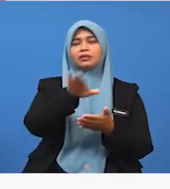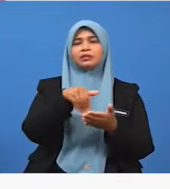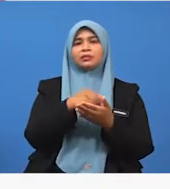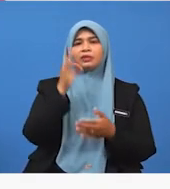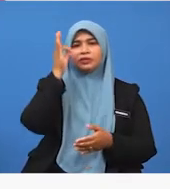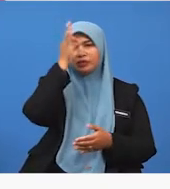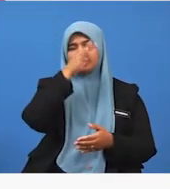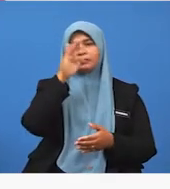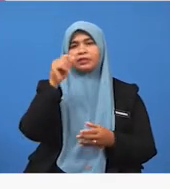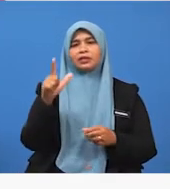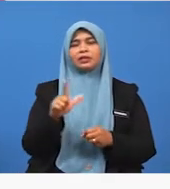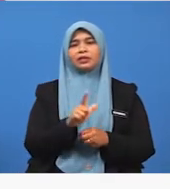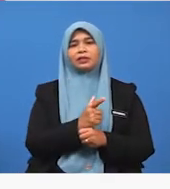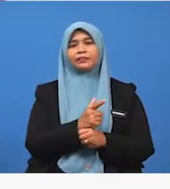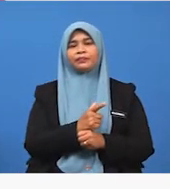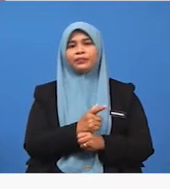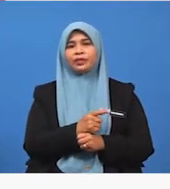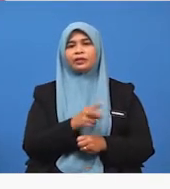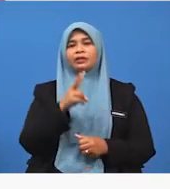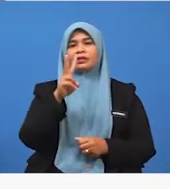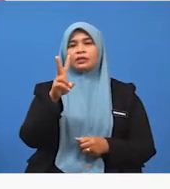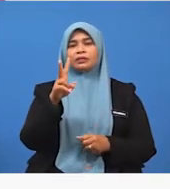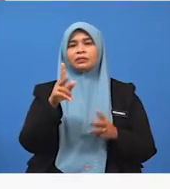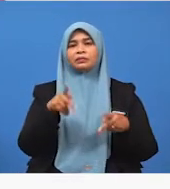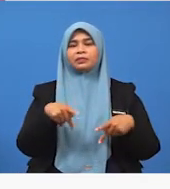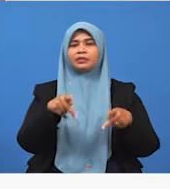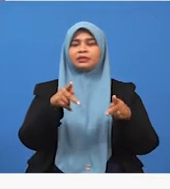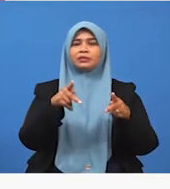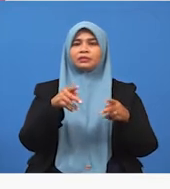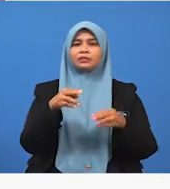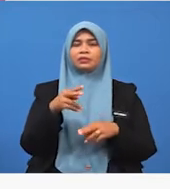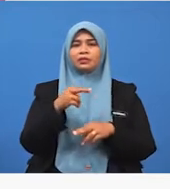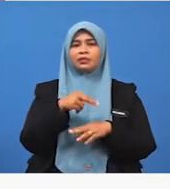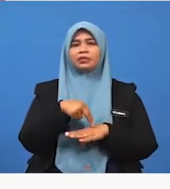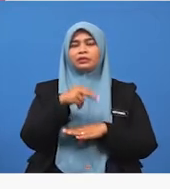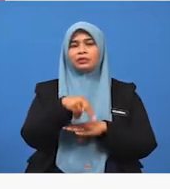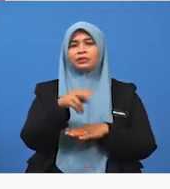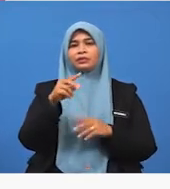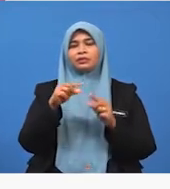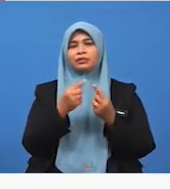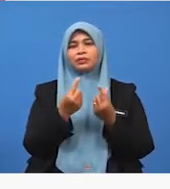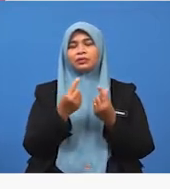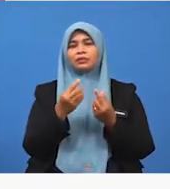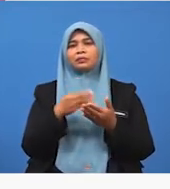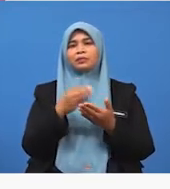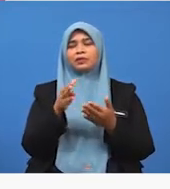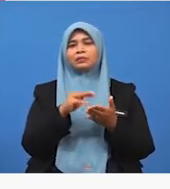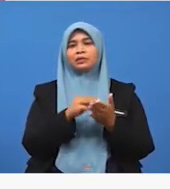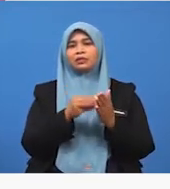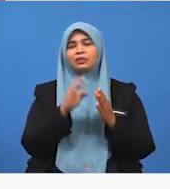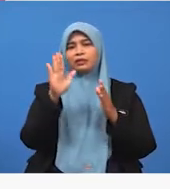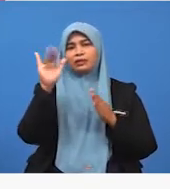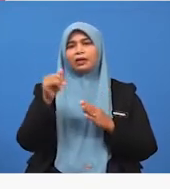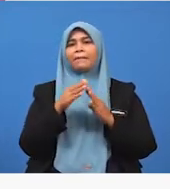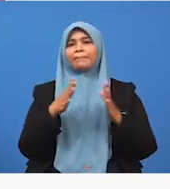Yang kedua, peristiwa nuzul Quran memberi makna terlalu besar kepada umat Islam dan